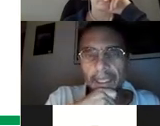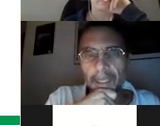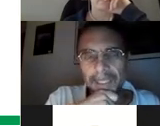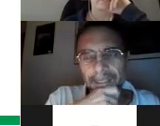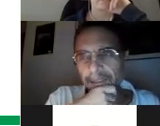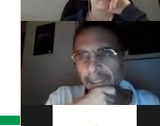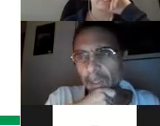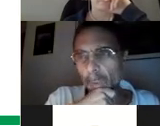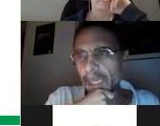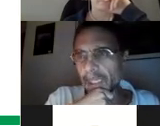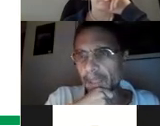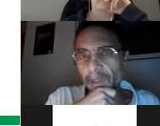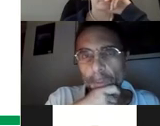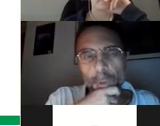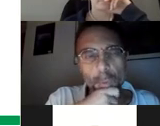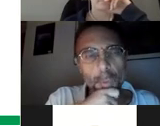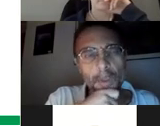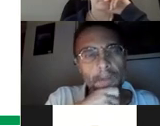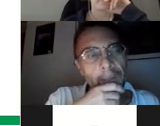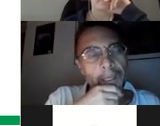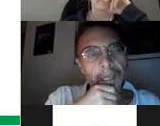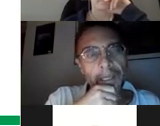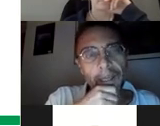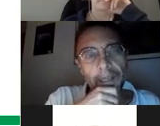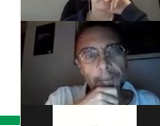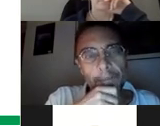presentati dai miei colleghi che mi hanno proceduto.